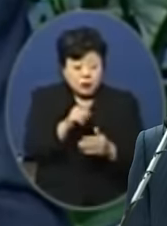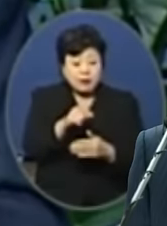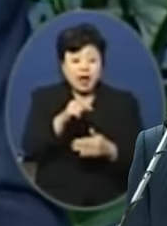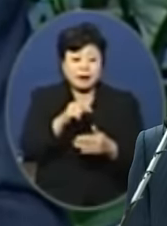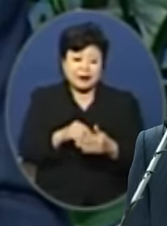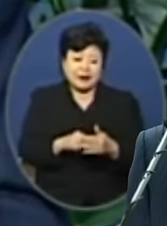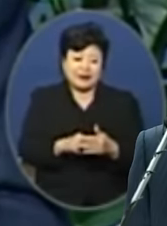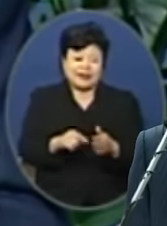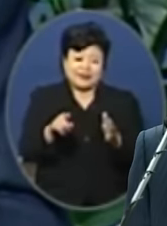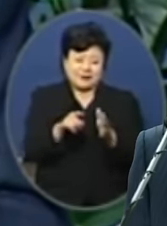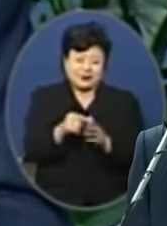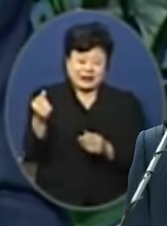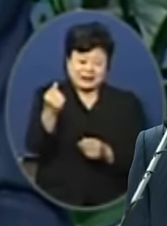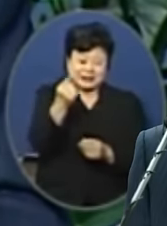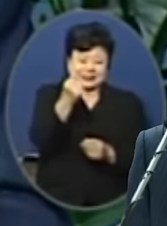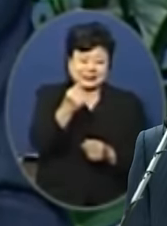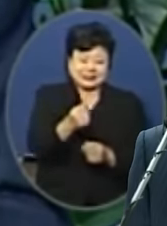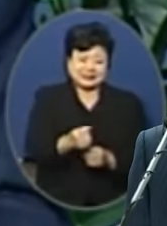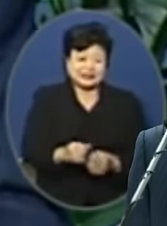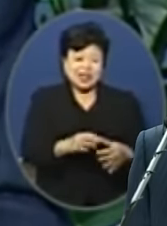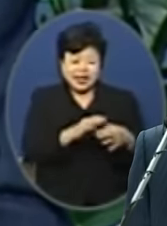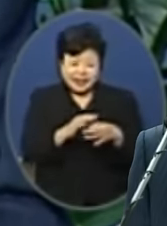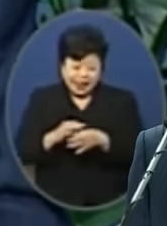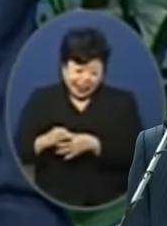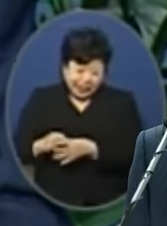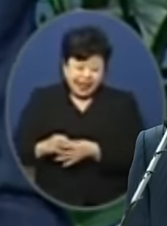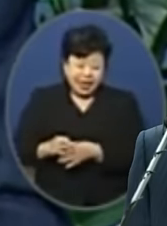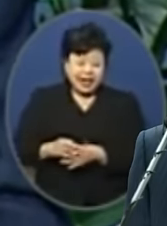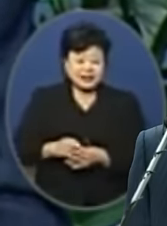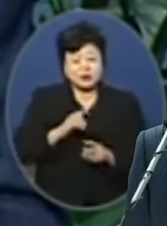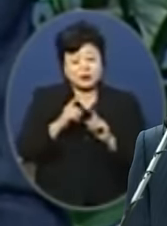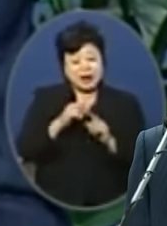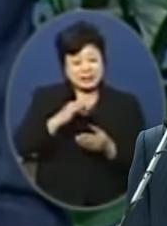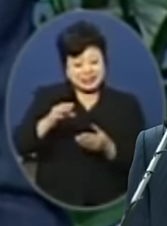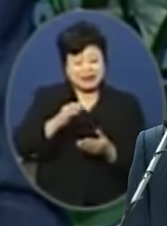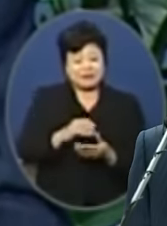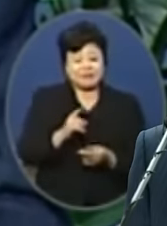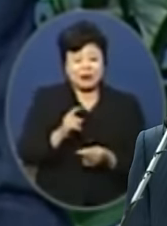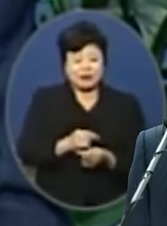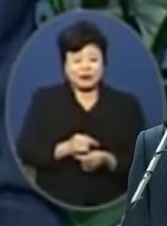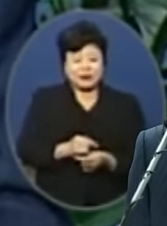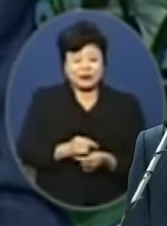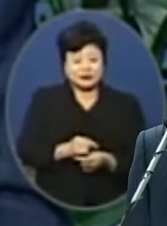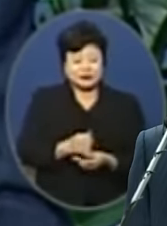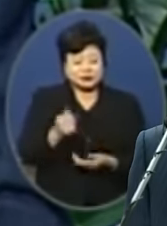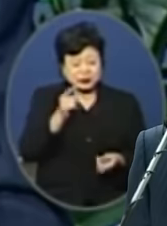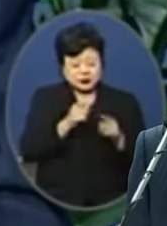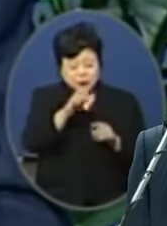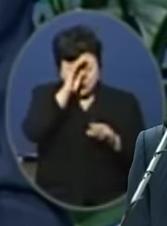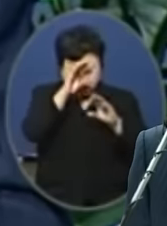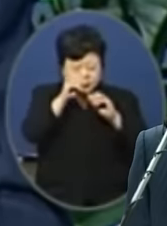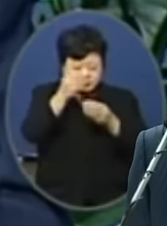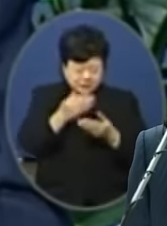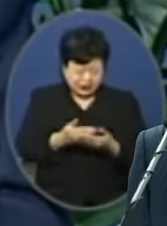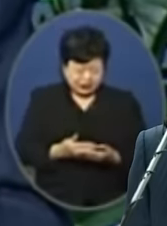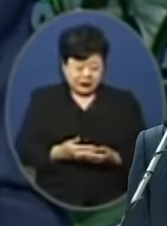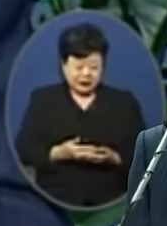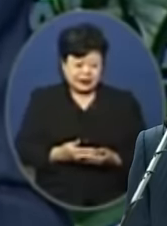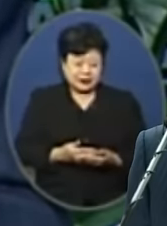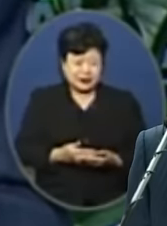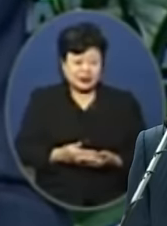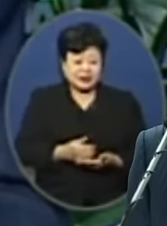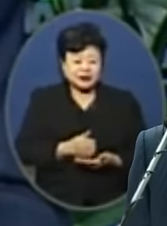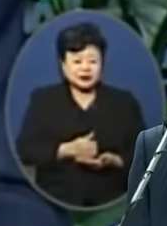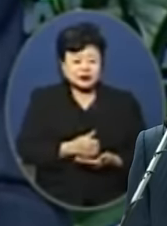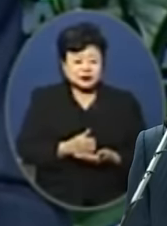마음에 믿음을 가졌을 때 그는 끊임없이 말을 했습니다. 그 말이 뭐냐? 제가 채찍에 맞음으로 내가 나음을 입었다.